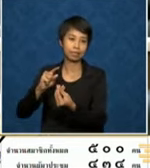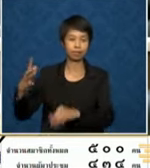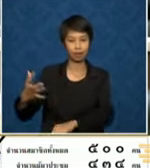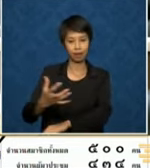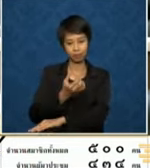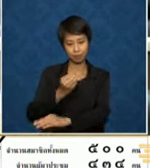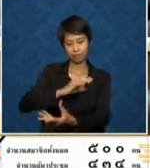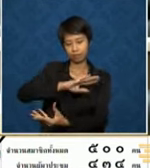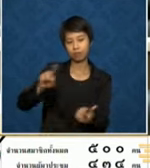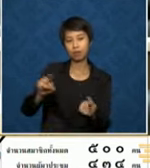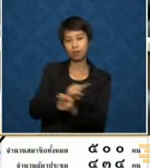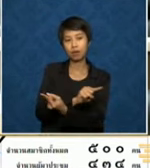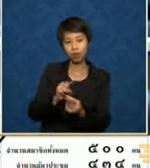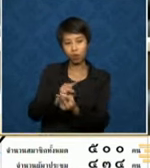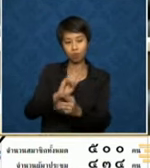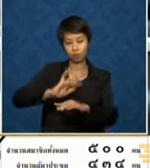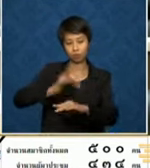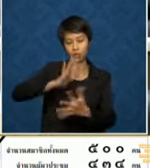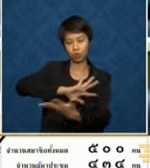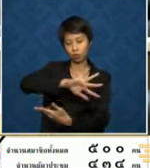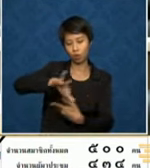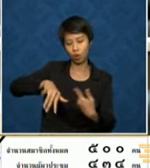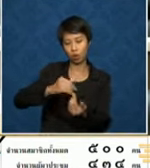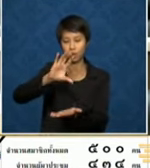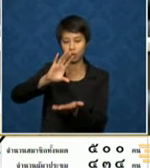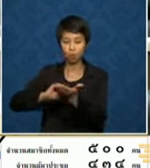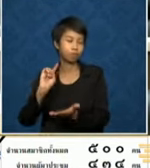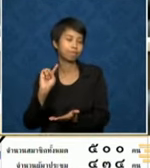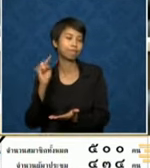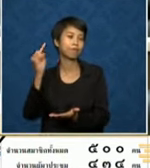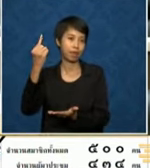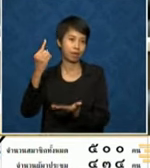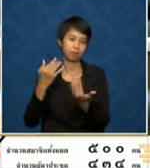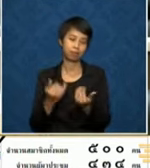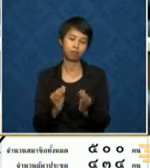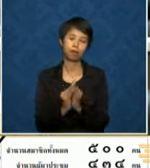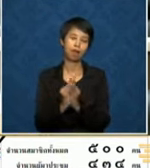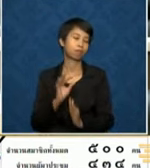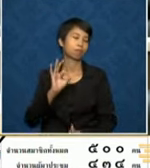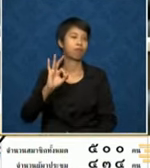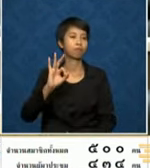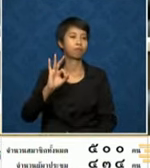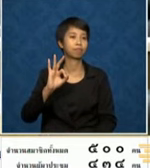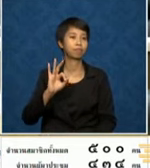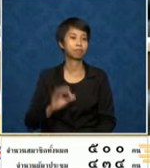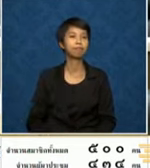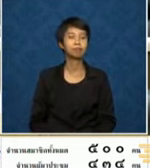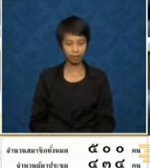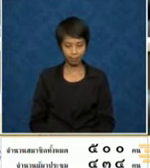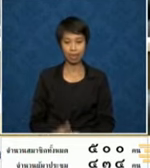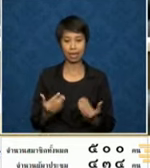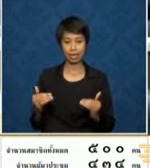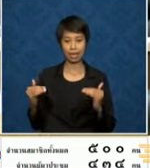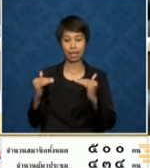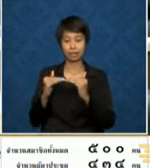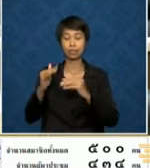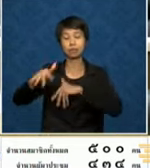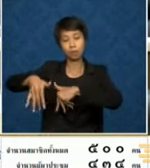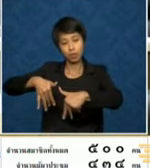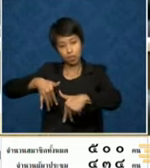สิ่งแวดล้อมด้วยข้อมูลที่แม่นยำและทันสมัยครับท่านประธานครับเอฟครับท่านประธานครับพิทักษ์สิทธิ์ของประชาชนสิ